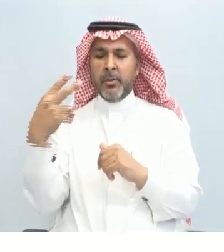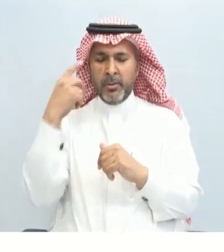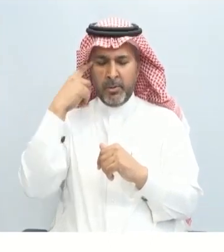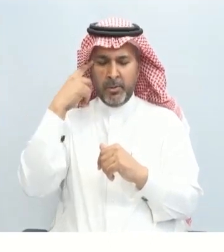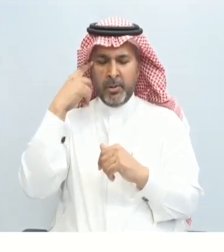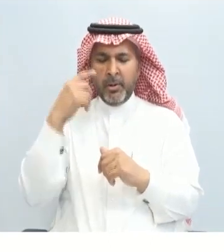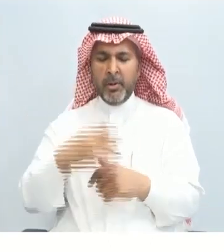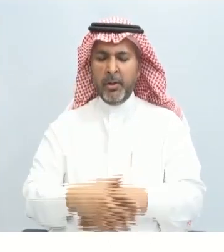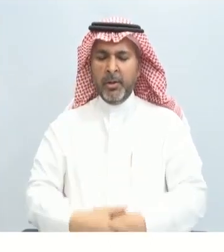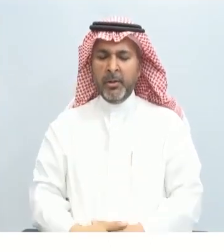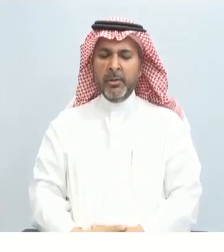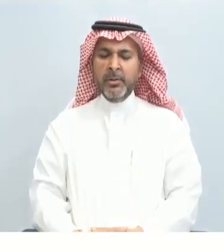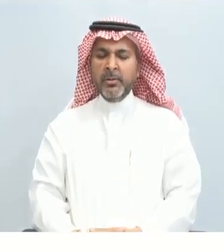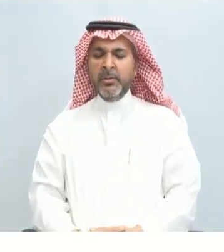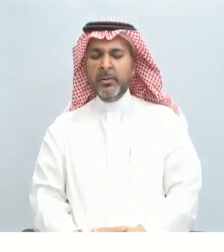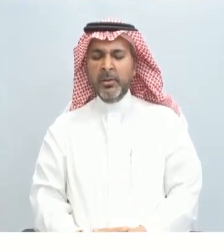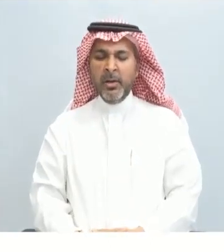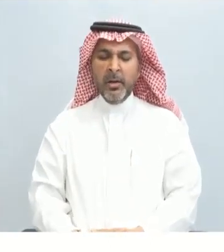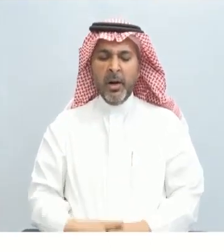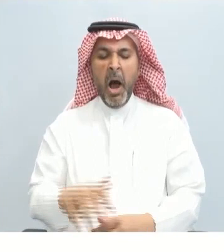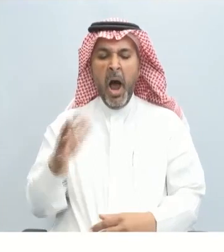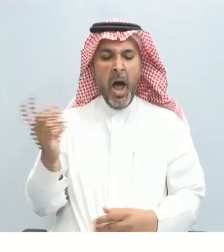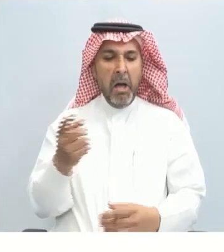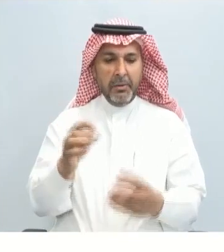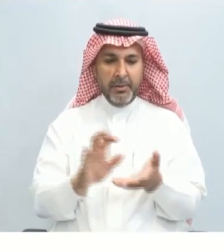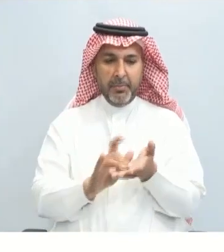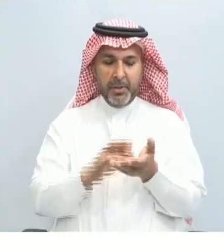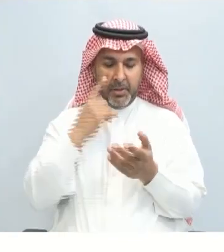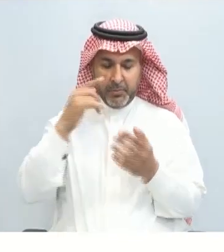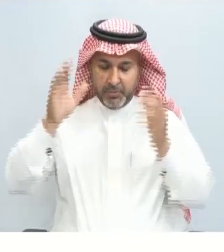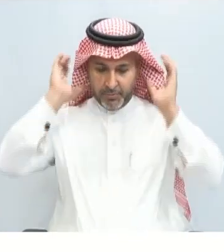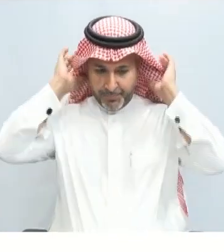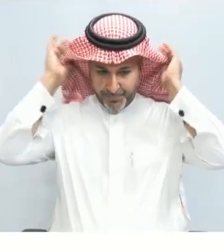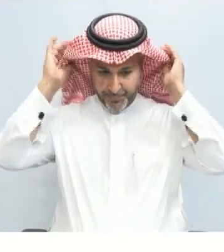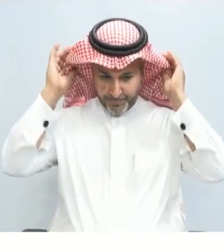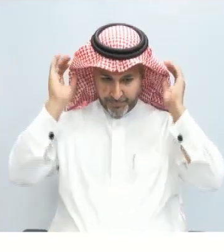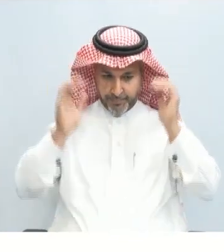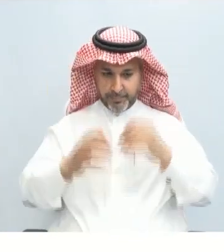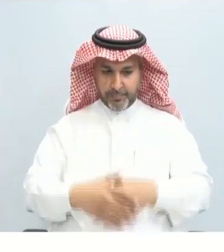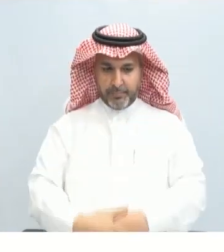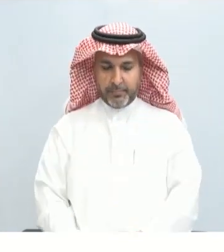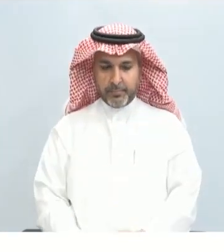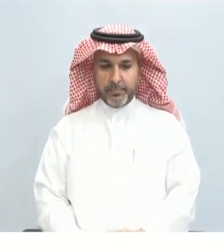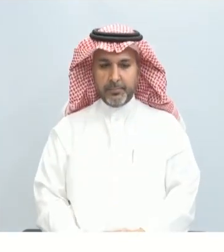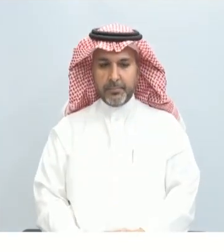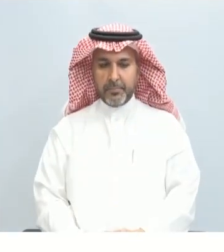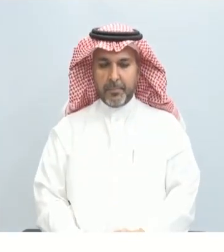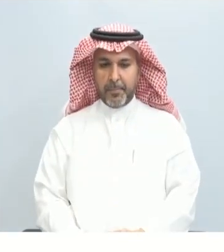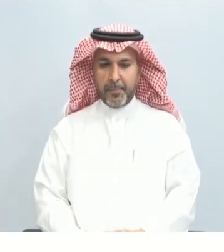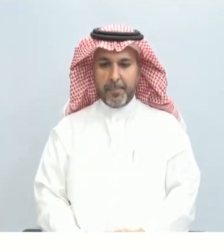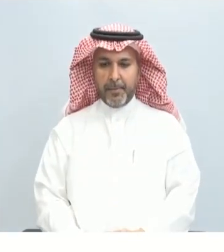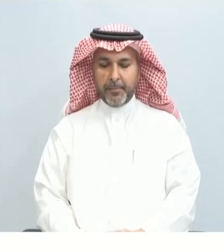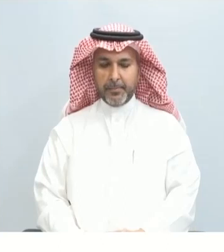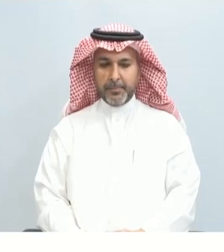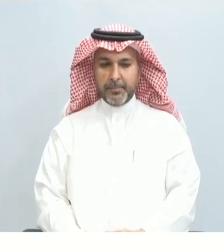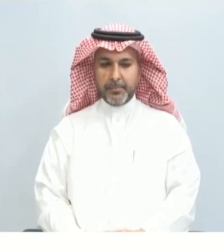وانا حبينا استخدام الاله الحاسبه من البدايه ممكن اقول 16 اس وافتح كسر واكتب هنا